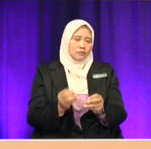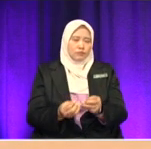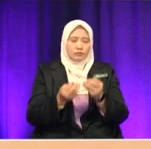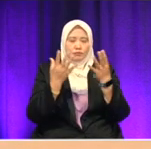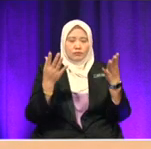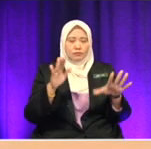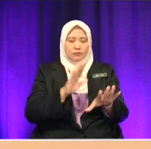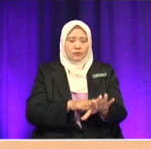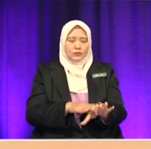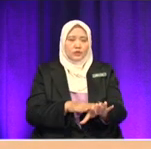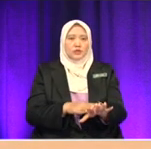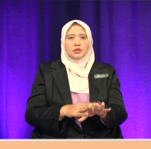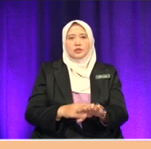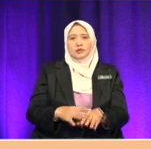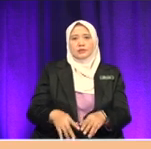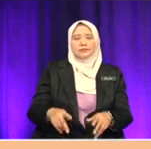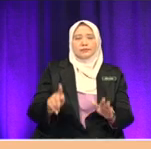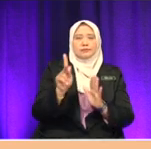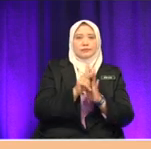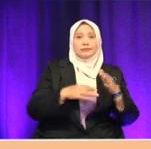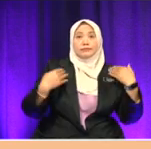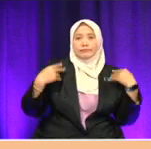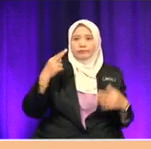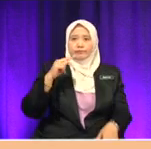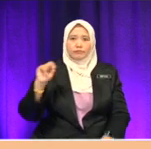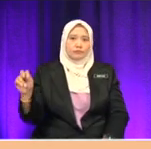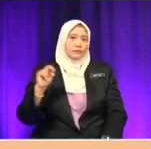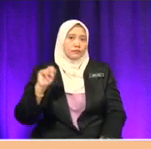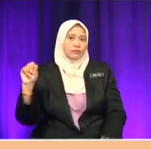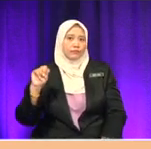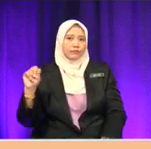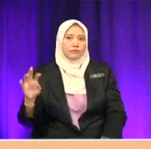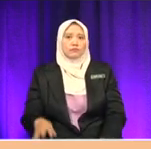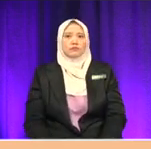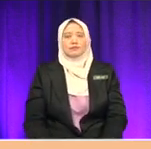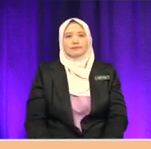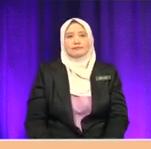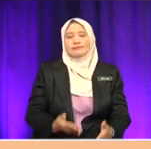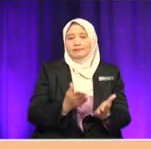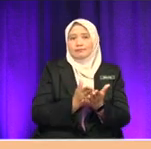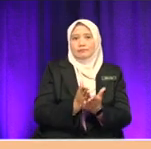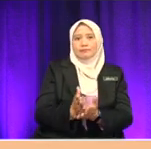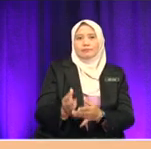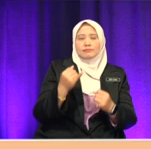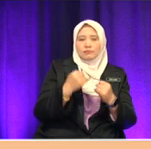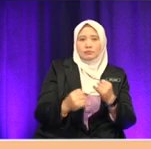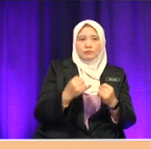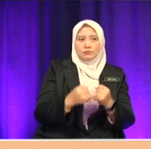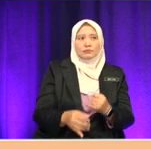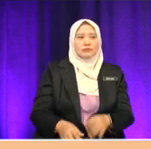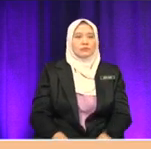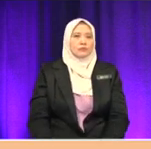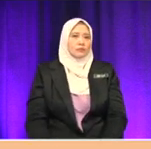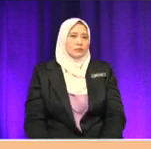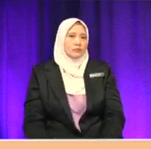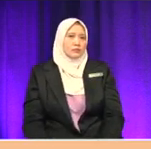mikroorganisma paling pesat. Bagus. Okey, mari kita lihat kepada faktor yang terakhir, iaitu faktor nutrien. Satu